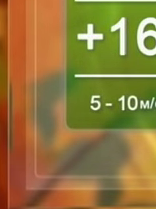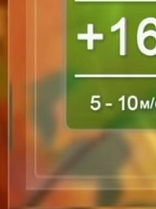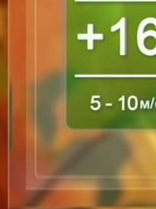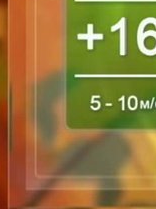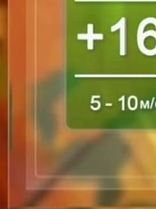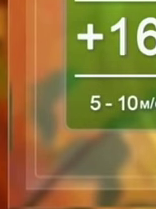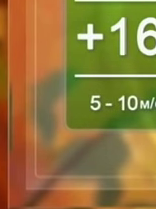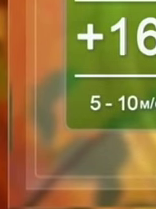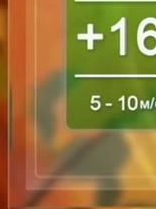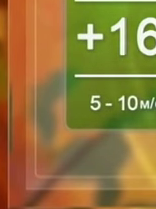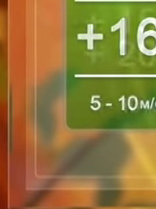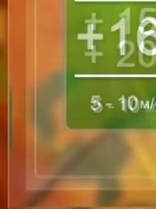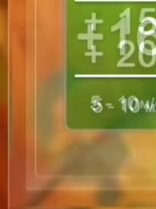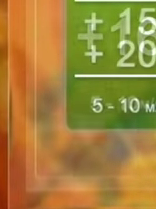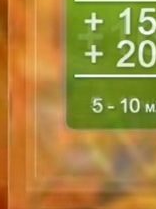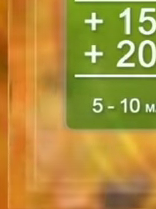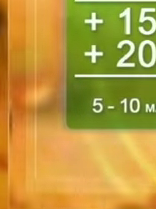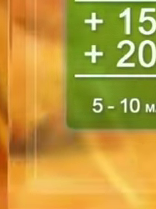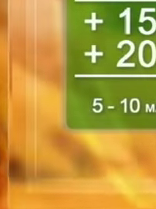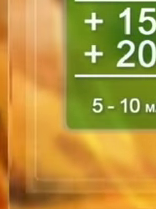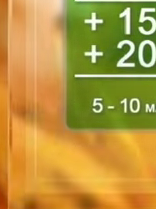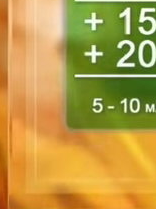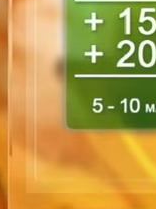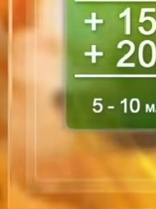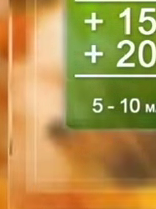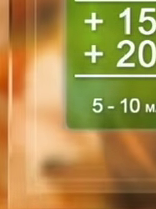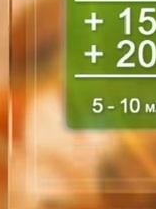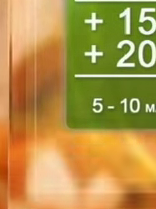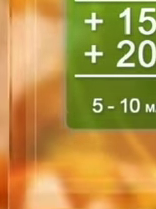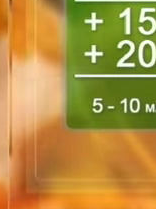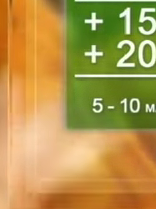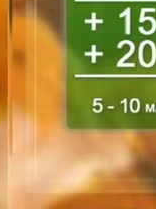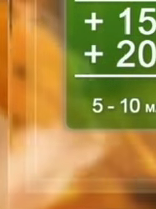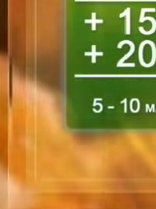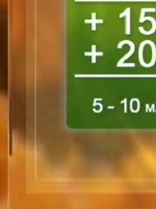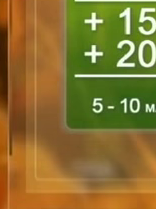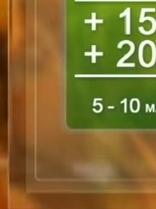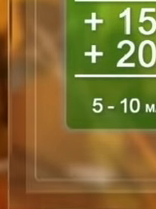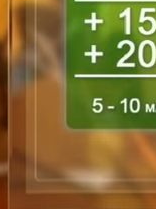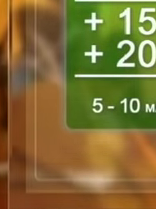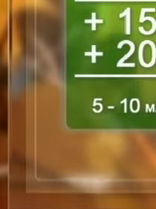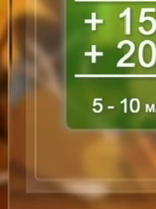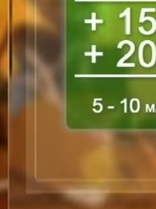вдень 16-18 тепла. У наступні три доби переважно без опадів. Нічна